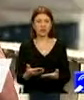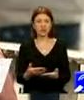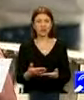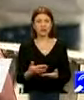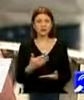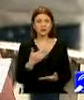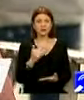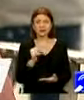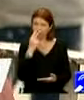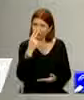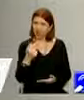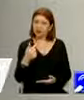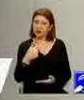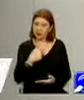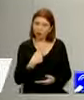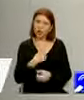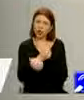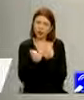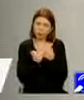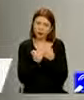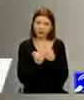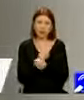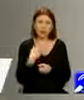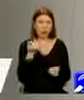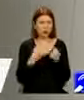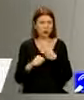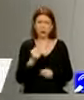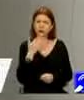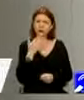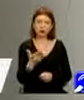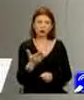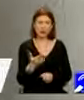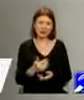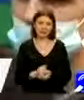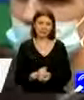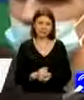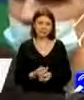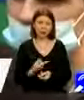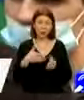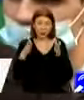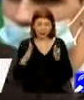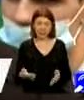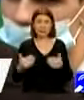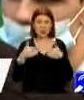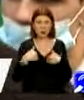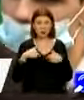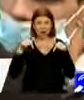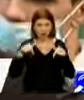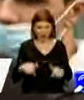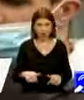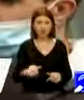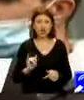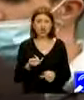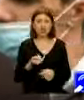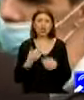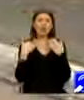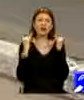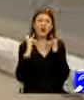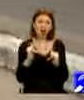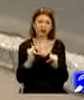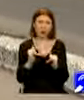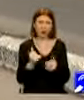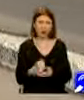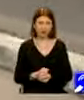să vadă că noi îi iubim. Este un gest de recunoștință prin prezența noastră în locul acesta și prin niște daruri pe care le-am